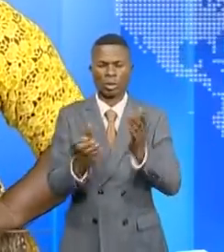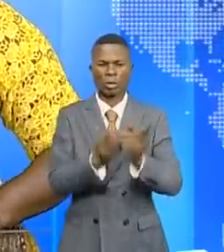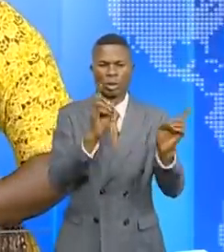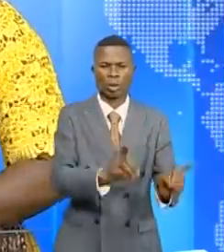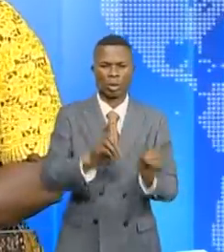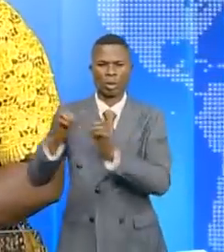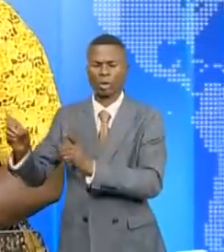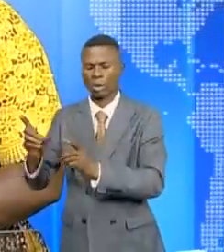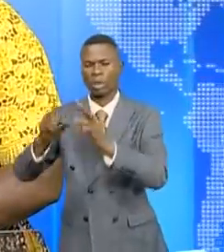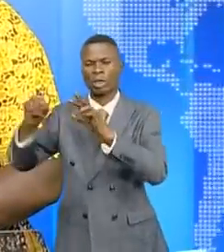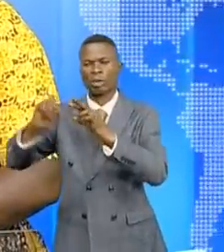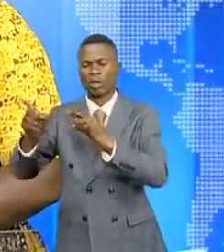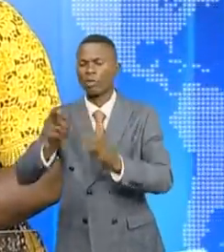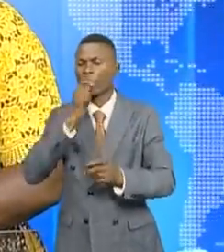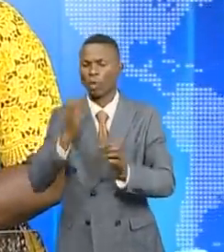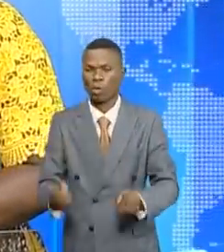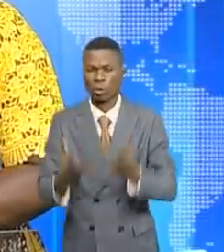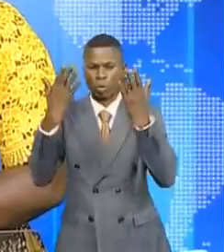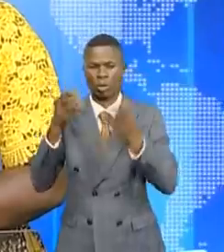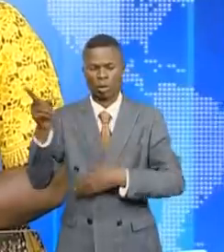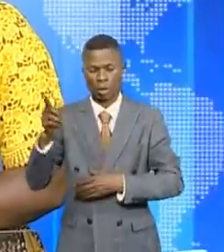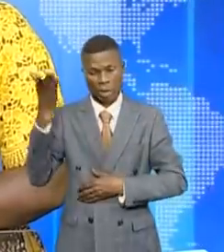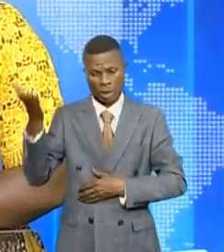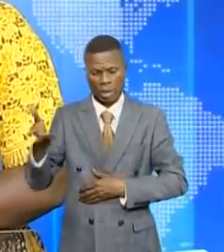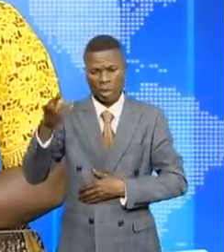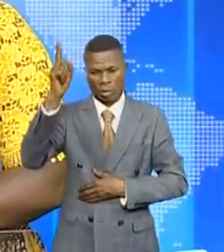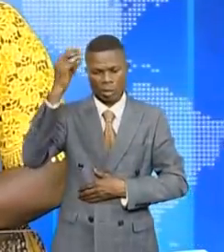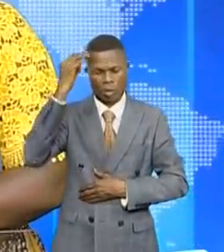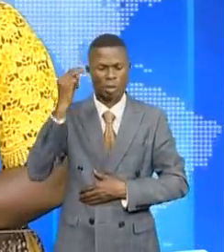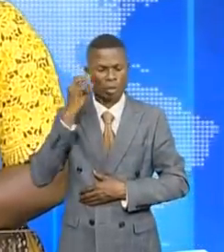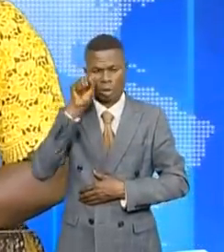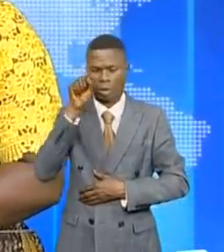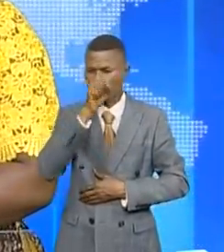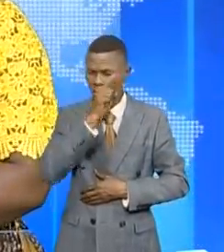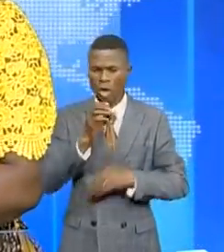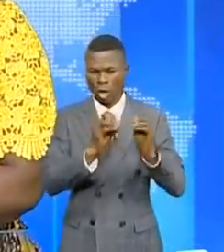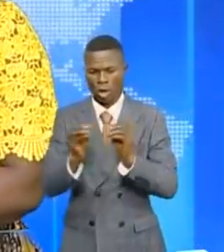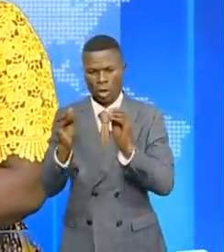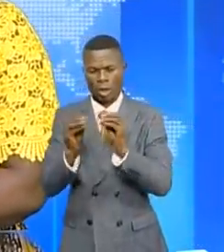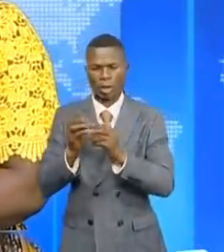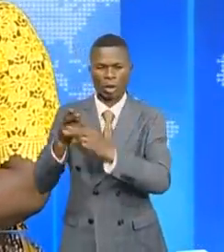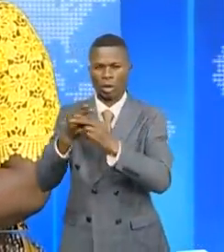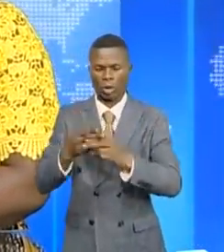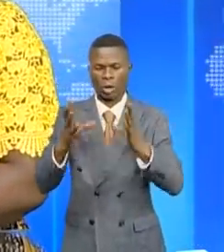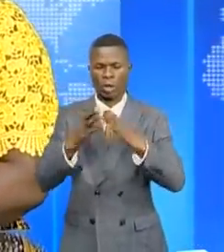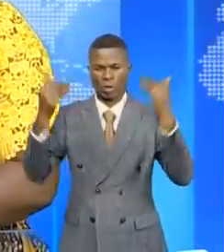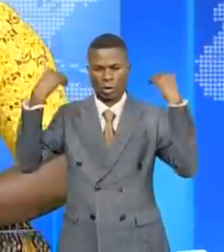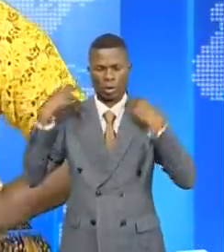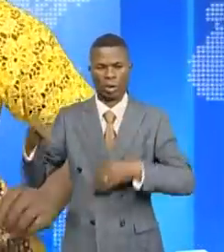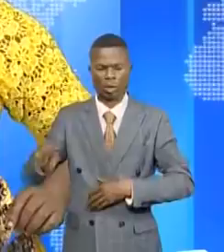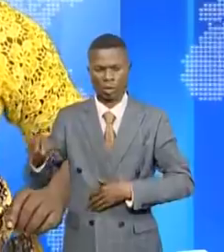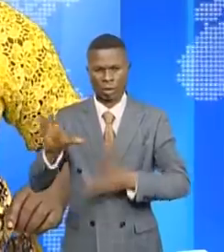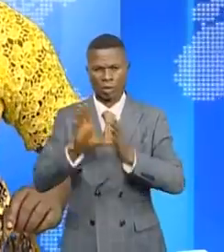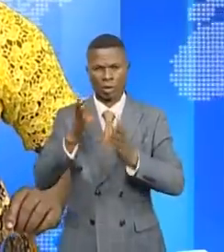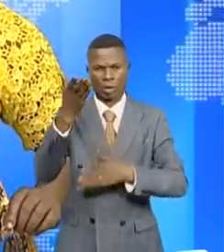de l'éruption volcanique de Niragogo. Sur place, le chef du gouvernement a aussi tenu une réunion de sécurité avec les autorités